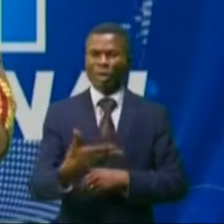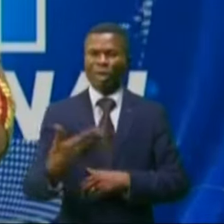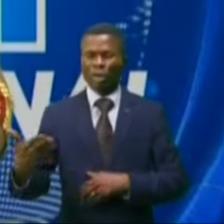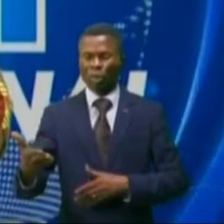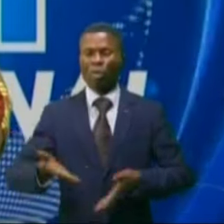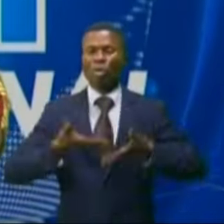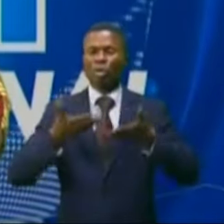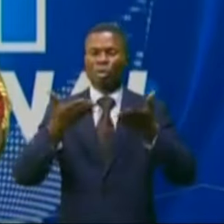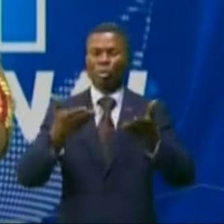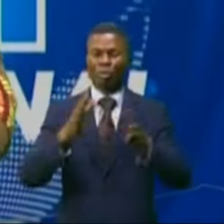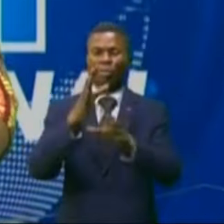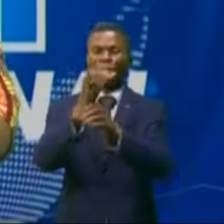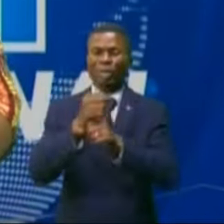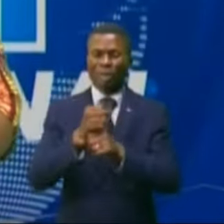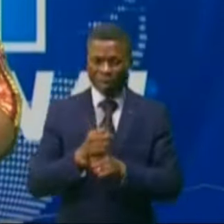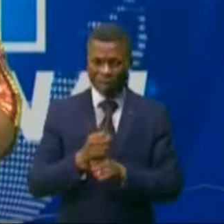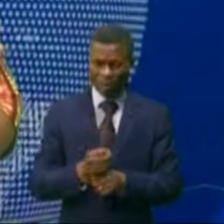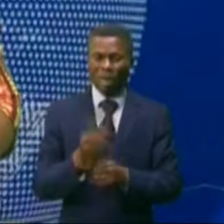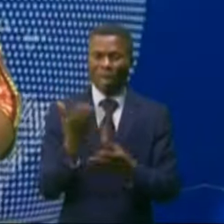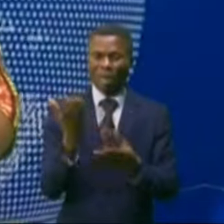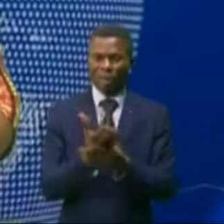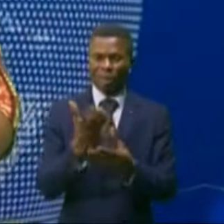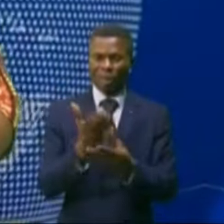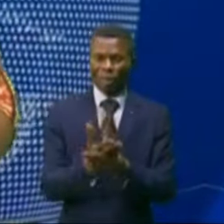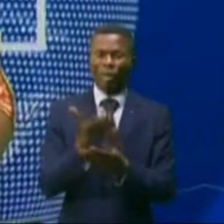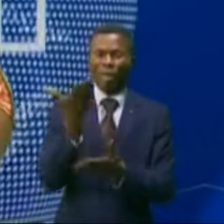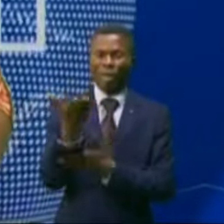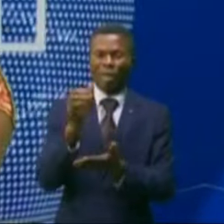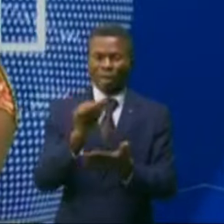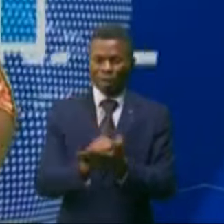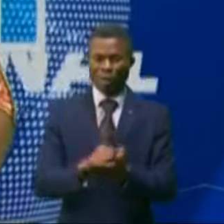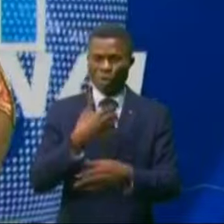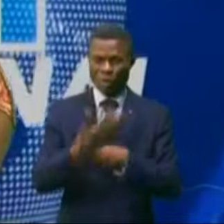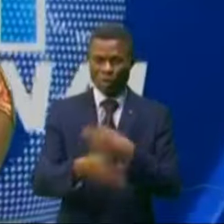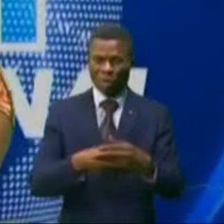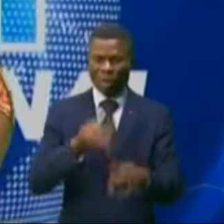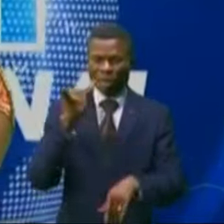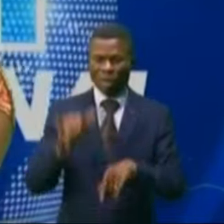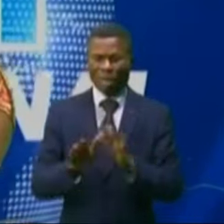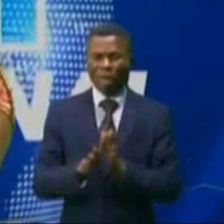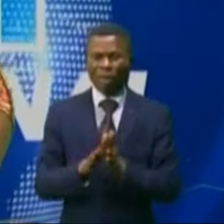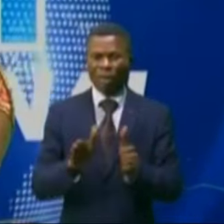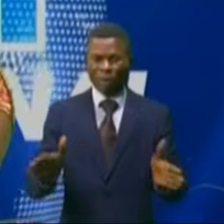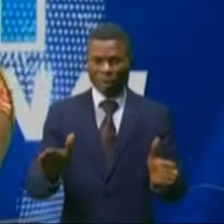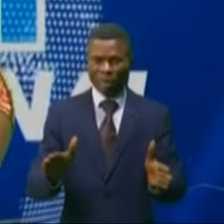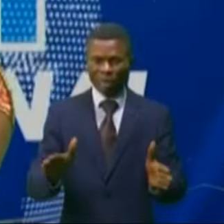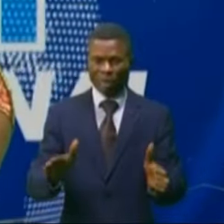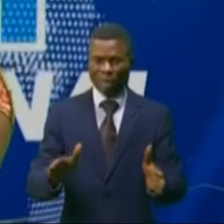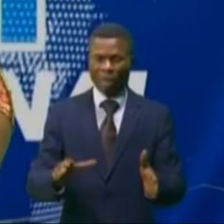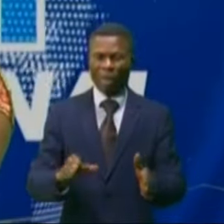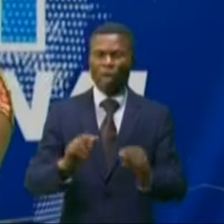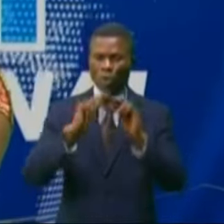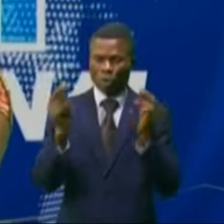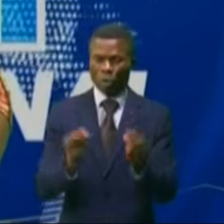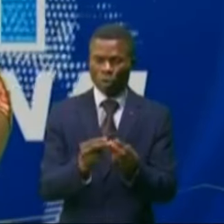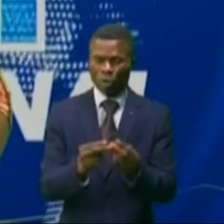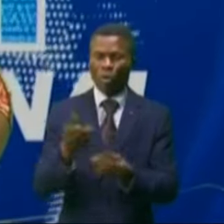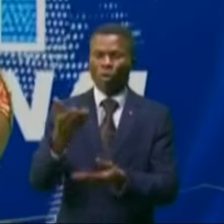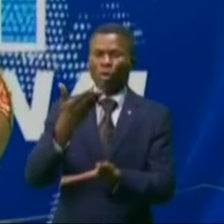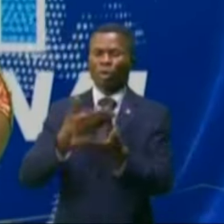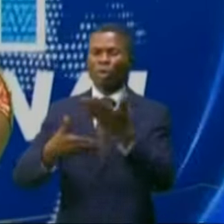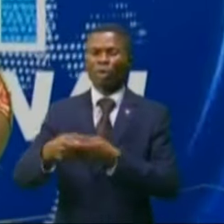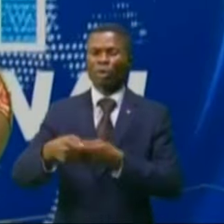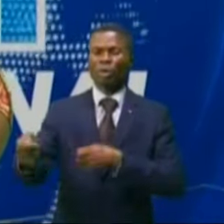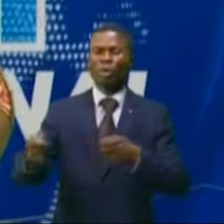proposés. L'obtention du dossier d'appel d'offres se fera au secrétariat de la cellule de passation